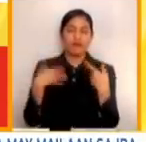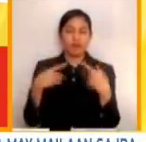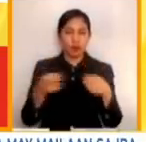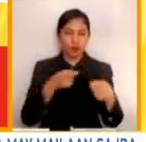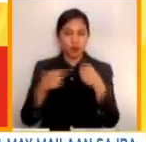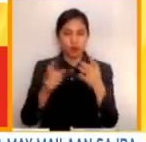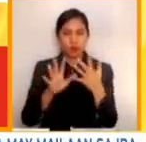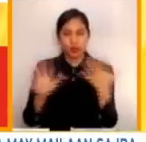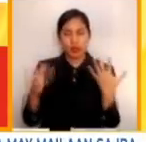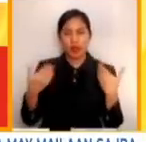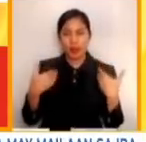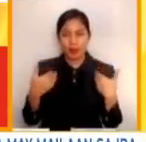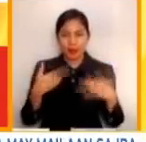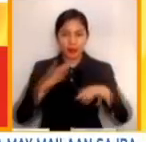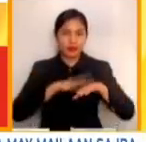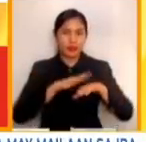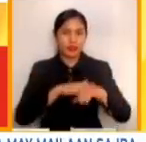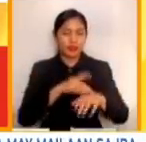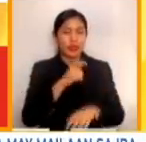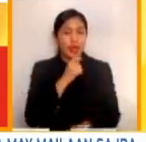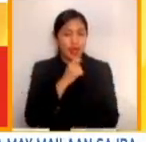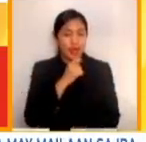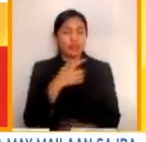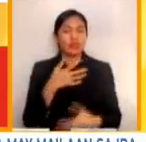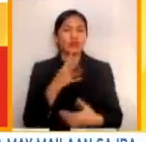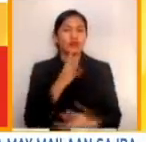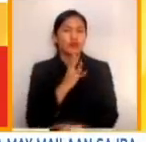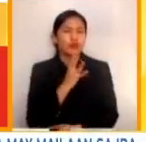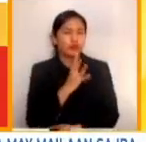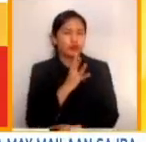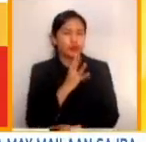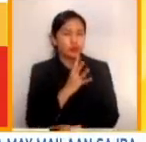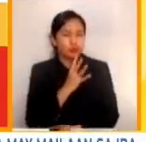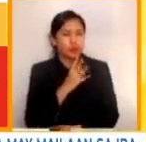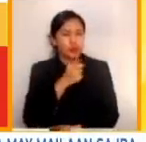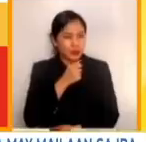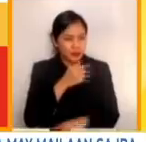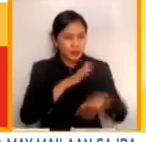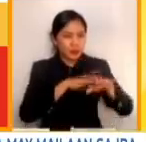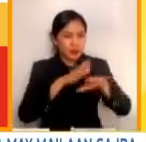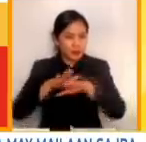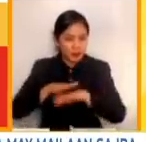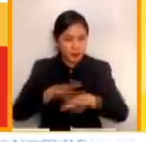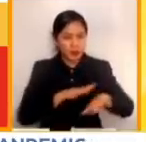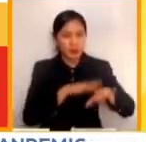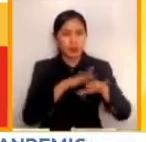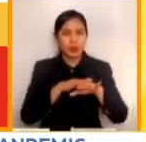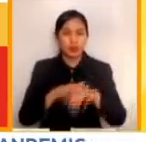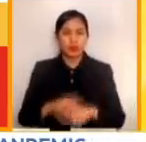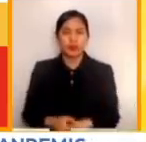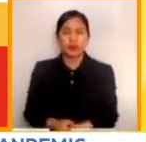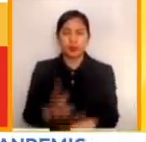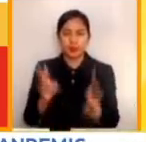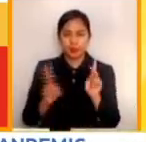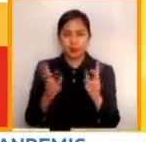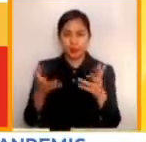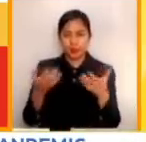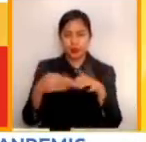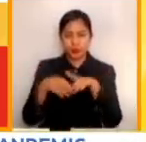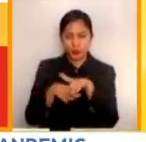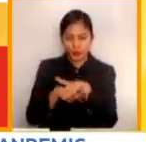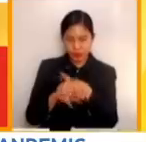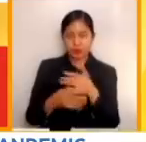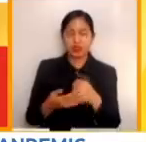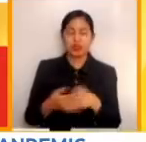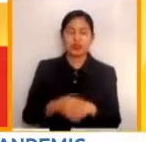Ito, makikita ninyo na meron siyang mga bilin dito sa ating mga nais magsimba na yun nga, kailangan ipakita yung vaccination card